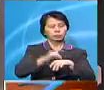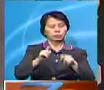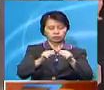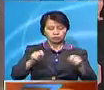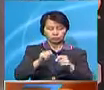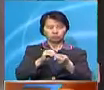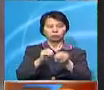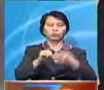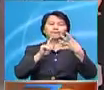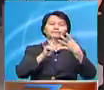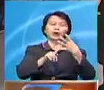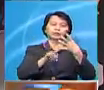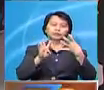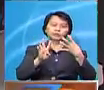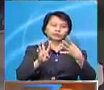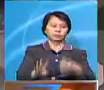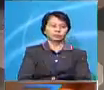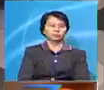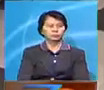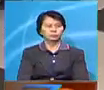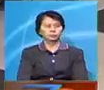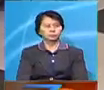tempat keempat.